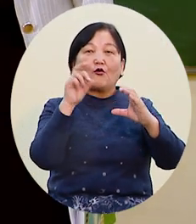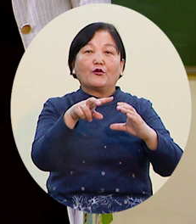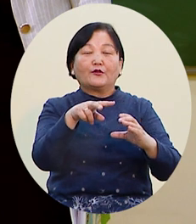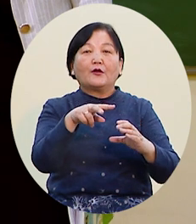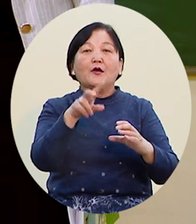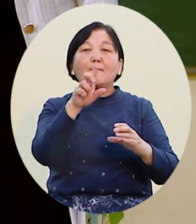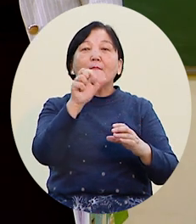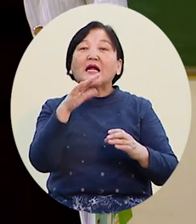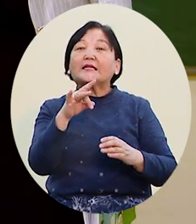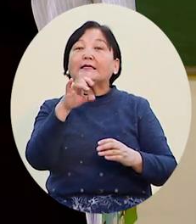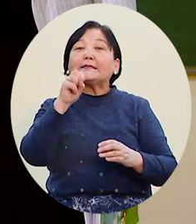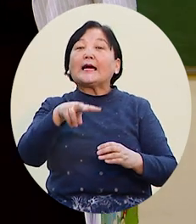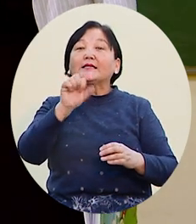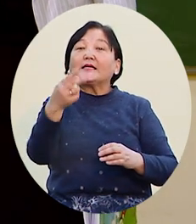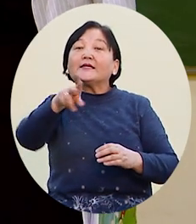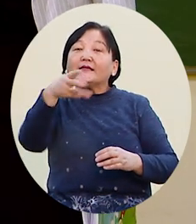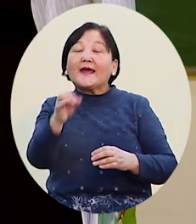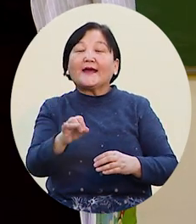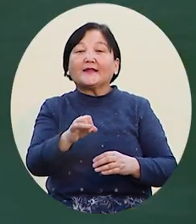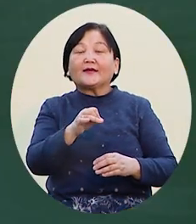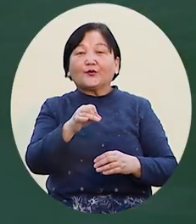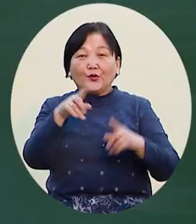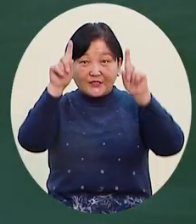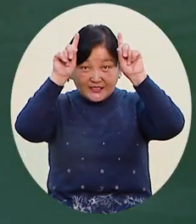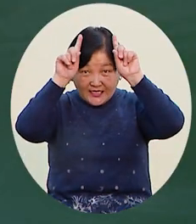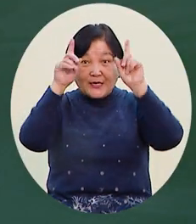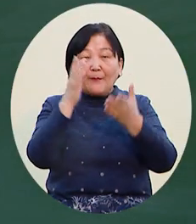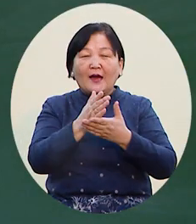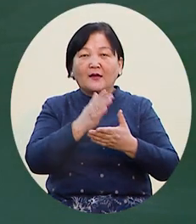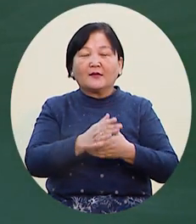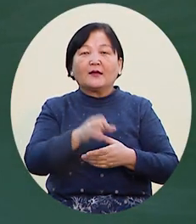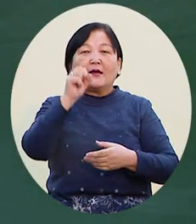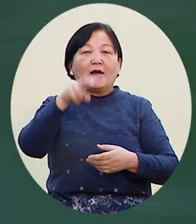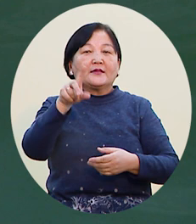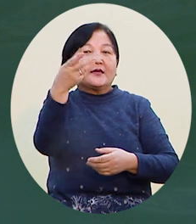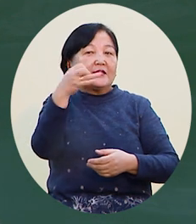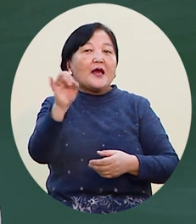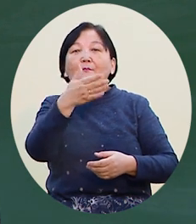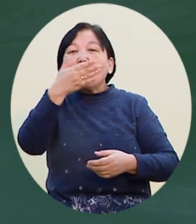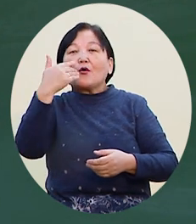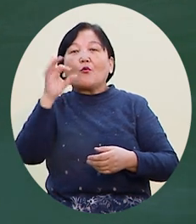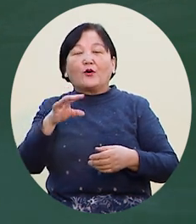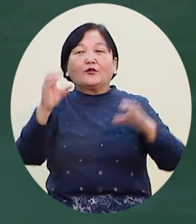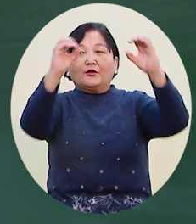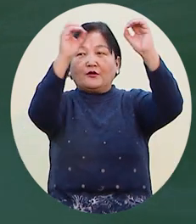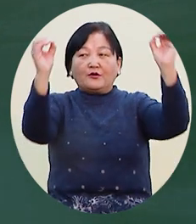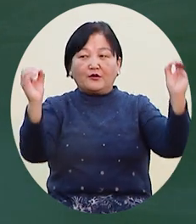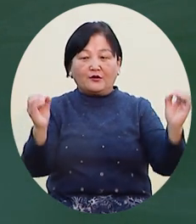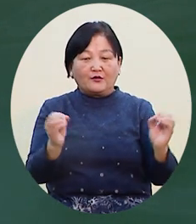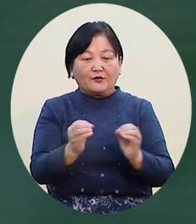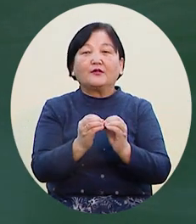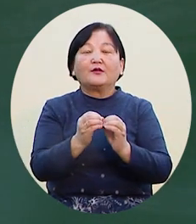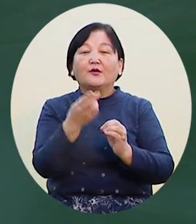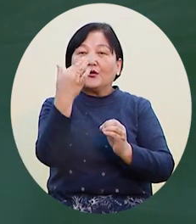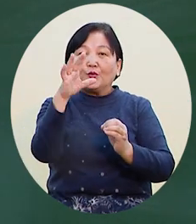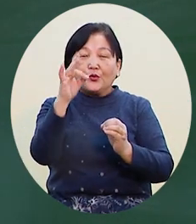гол чухал гол дүр болох нь эндээс тодорхой харагдаж байна. Хэрвээ алагдай авраг байхгүйсэн бол хүүхдүүдээ та бүхэн зохиол хэрхэн